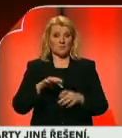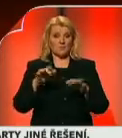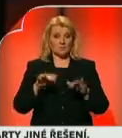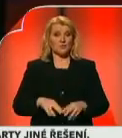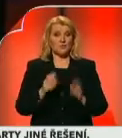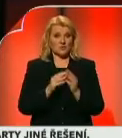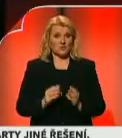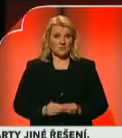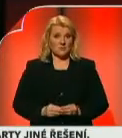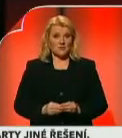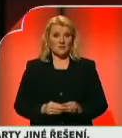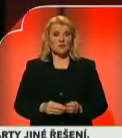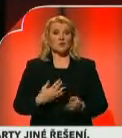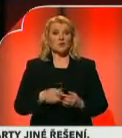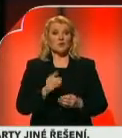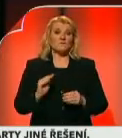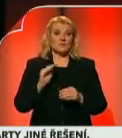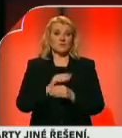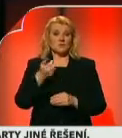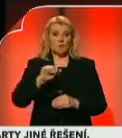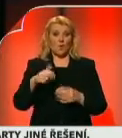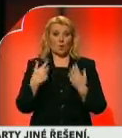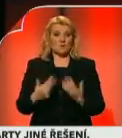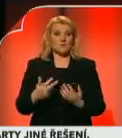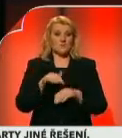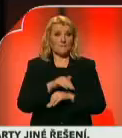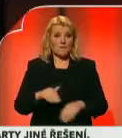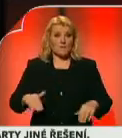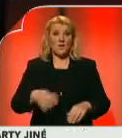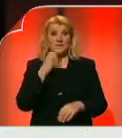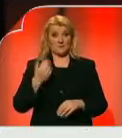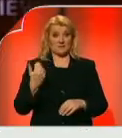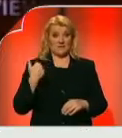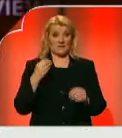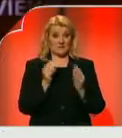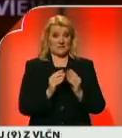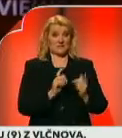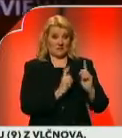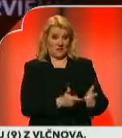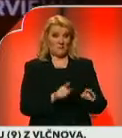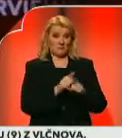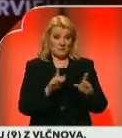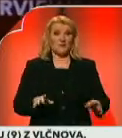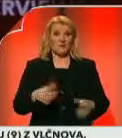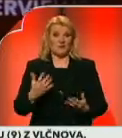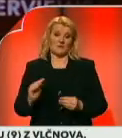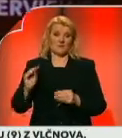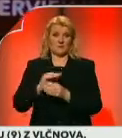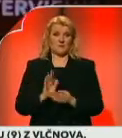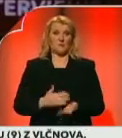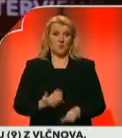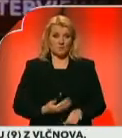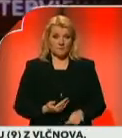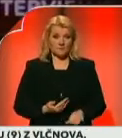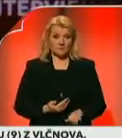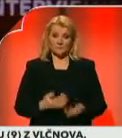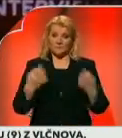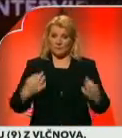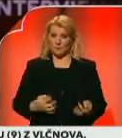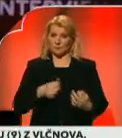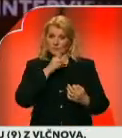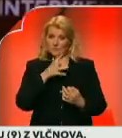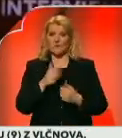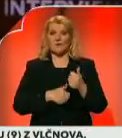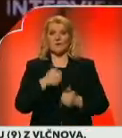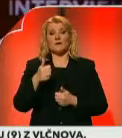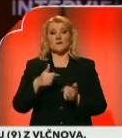systémy, protože ono je to o 180 milionů víc podle policie, než kdybyste nechali starý systém. Tak jednoduchá čísla. V roce 2011